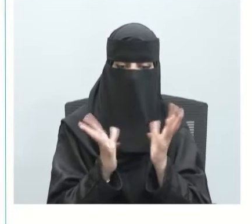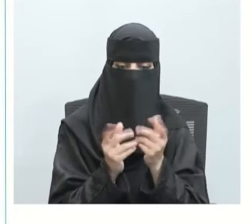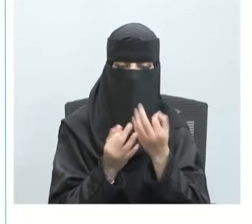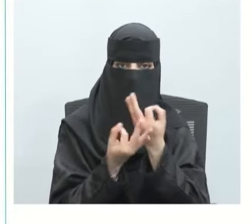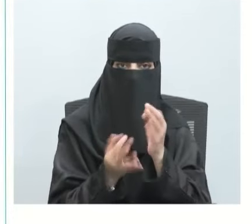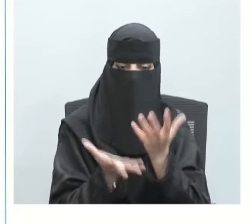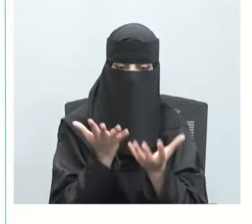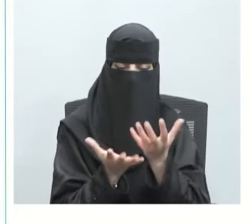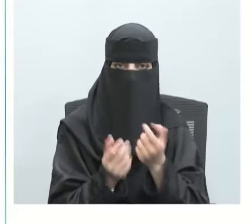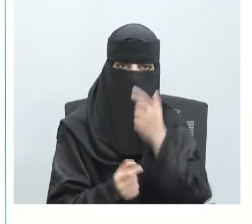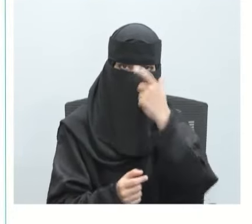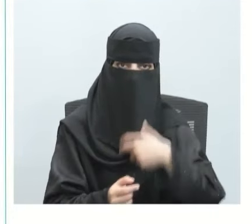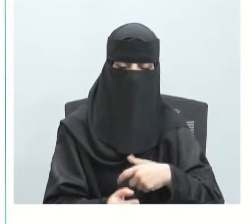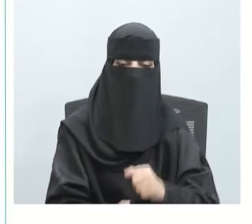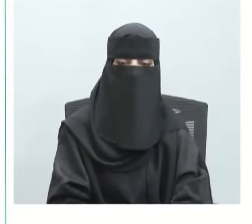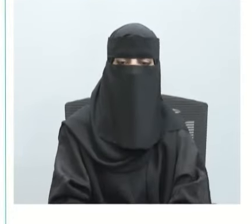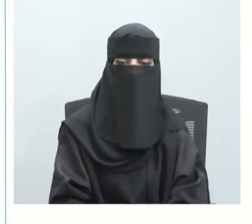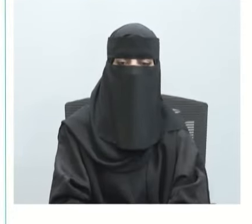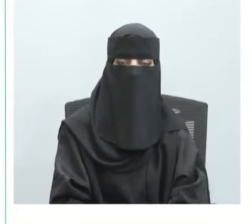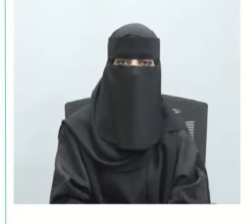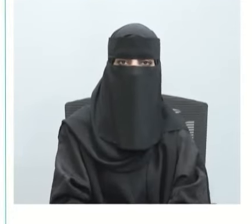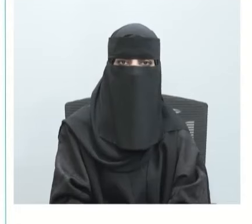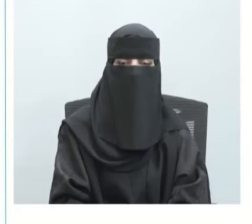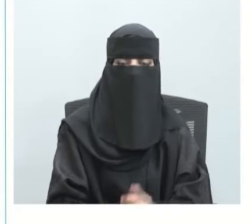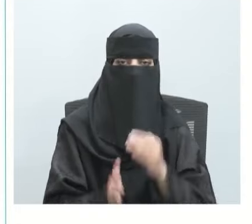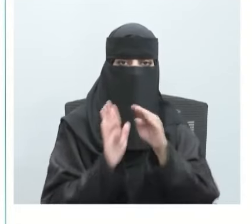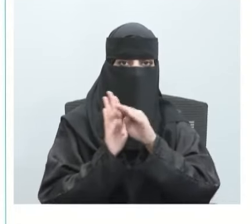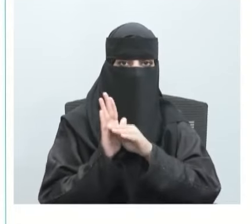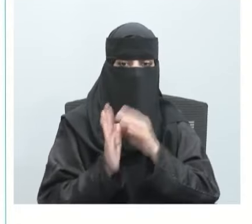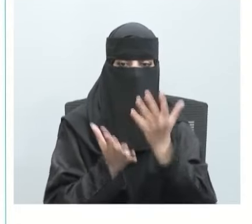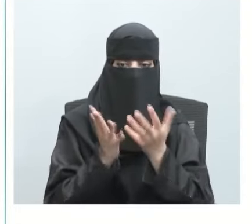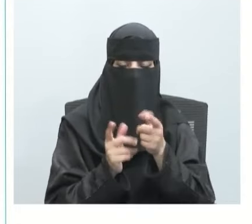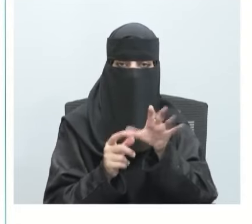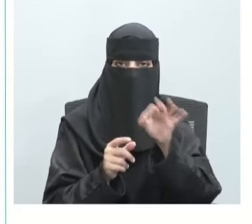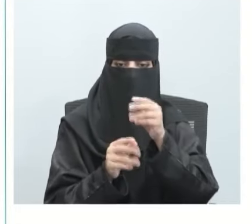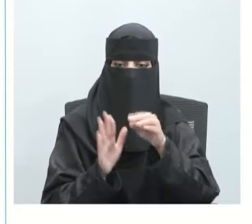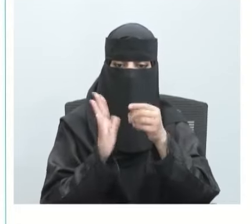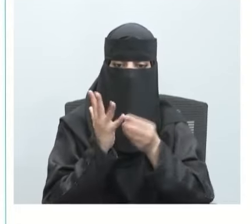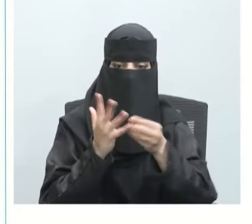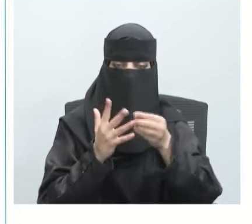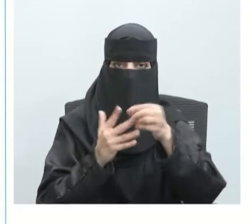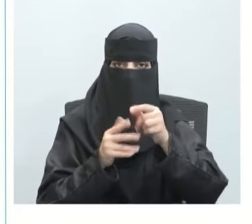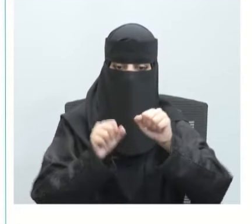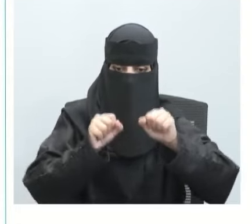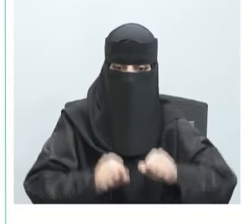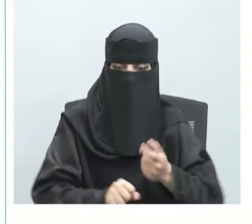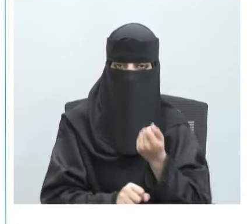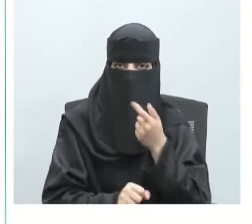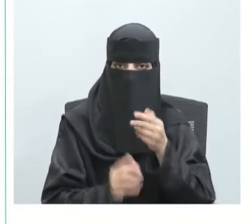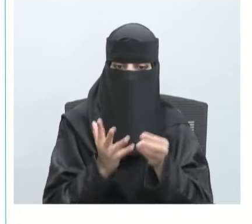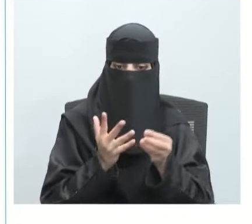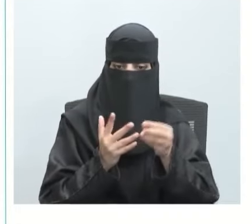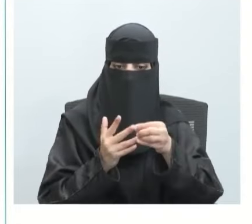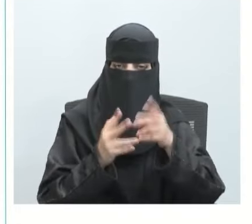اعداد الميزانيه الشخصيه اعداد الميزانيه احدى اهم مراحل اداره اموالك هي